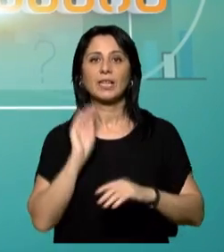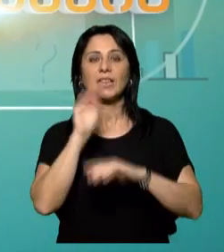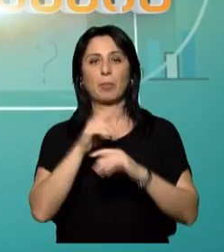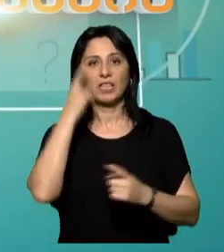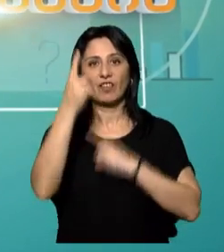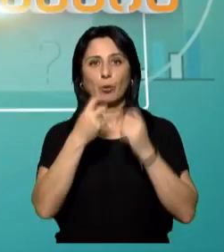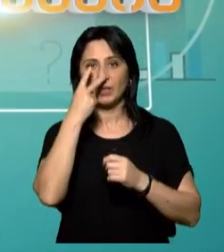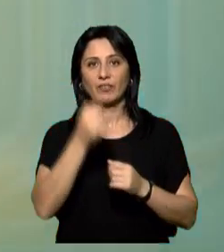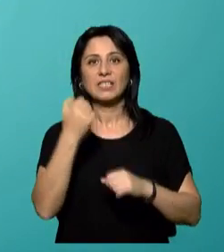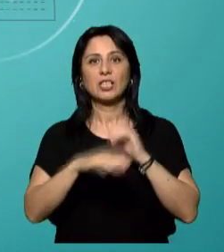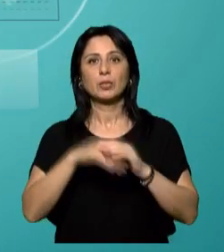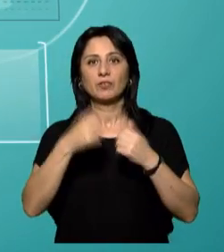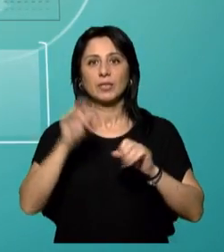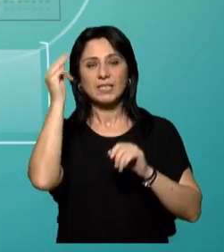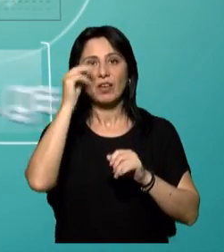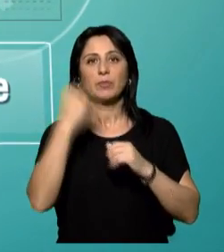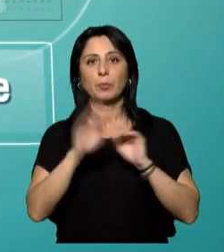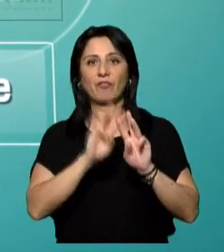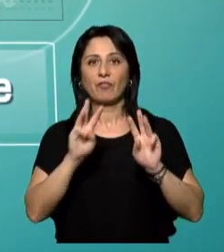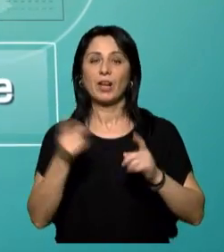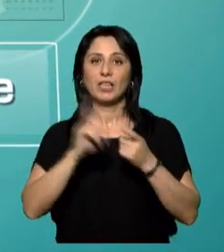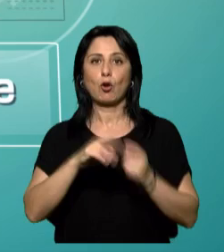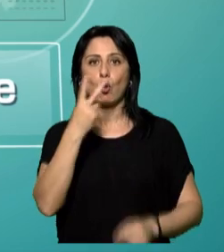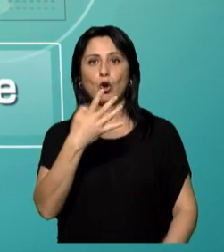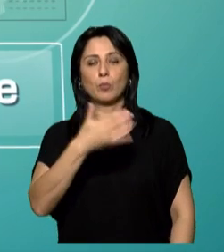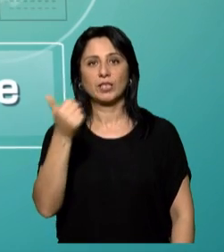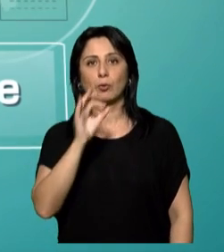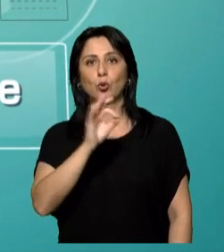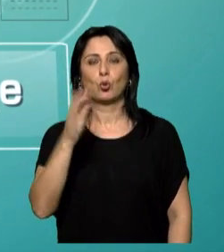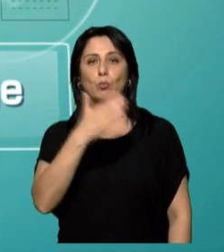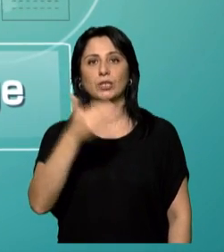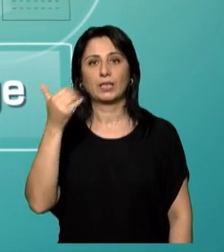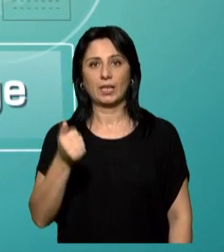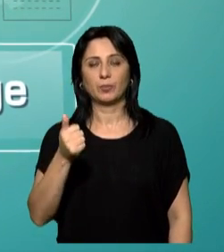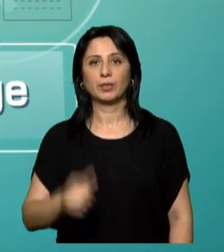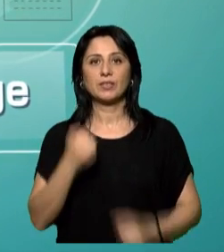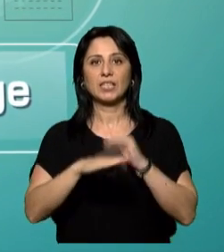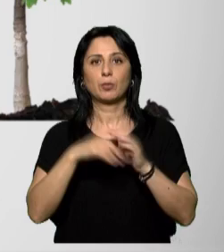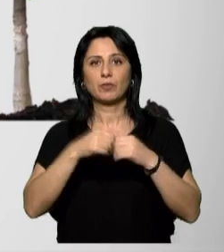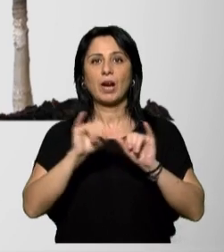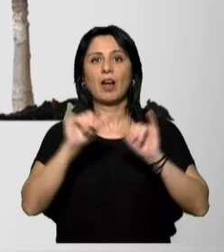Լրացուցիչ տեղեկություն նաև ուսումնական կենտրոնի և կենտրոնական ընտրական հանձնաժողովի գլխավոր կայքէջում կամ կապնվեք մեզ հետ հետևյալ